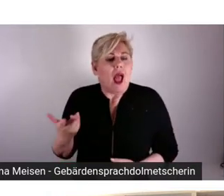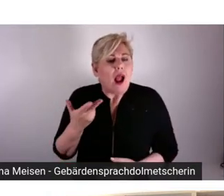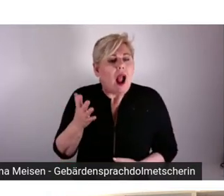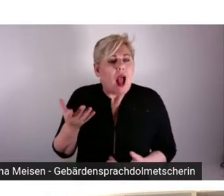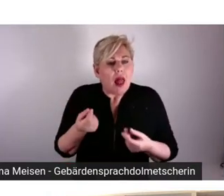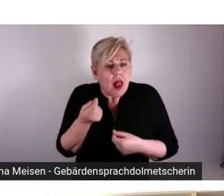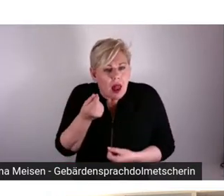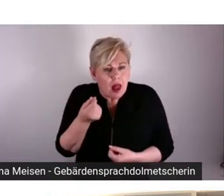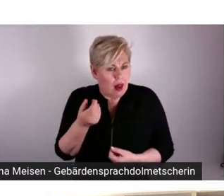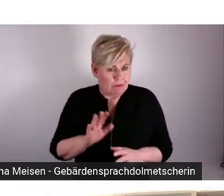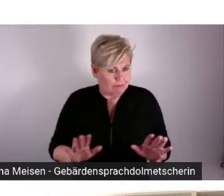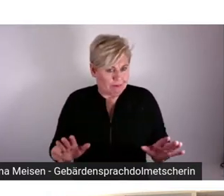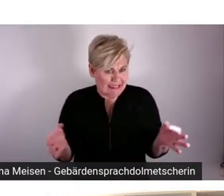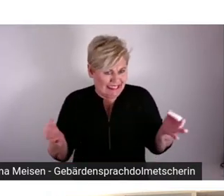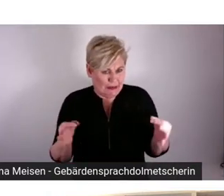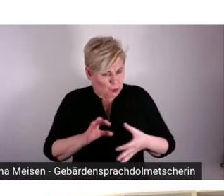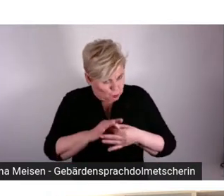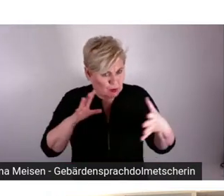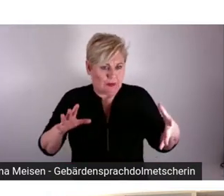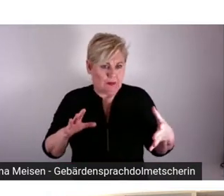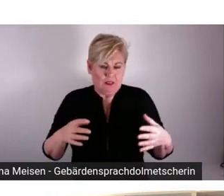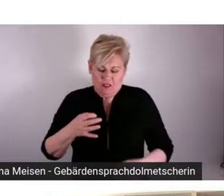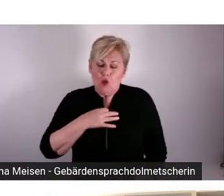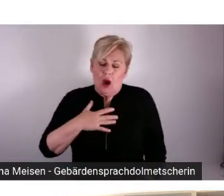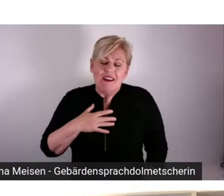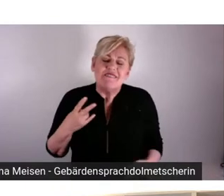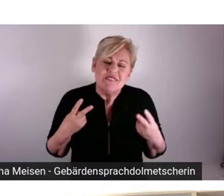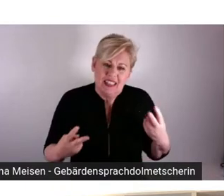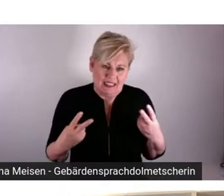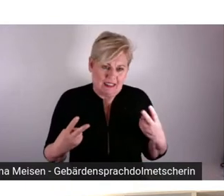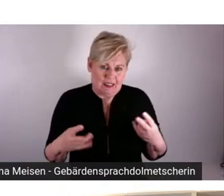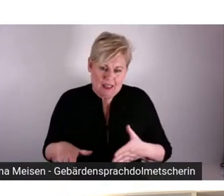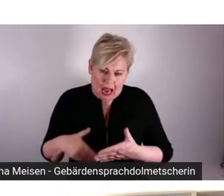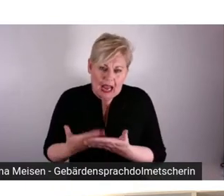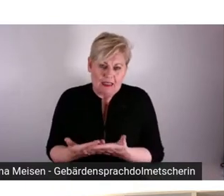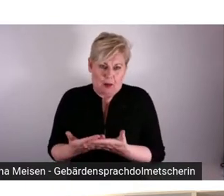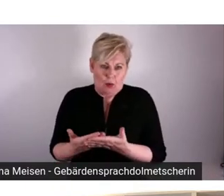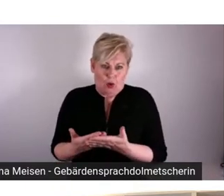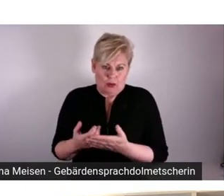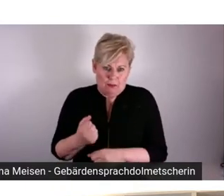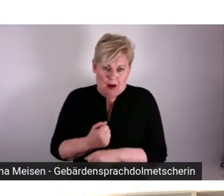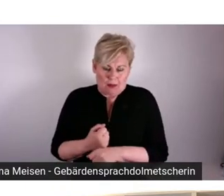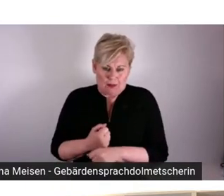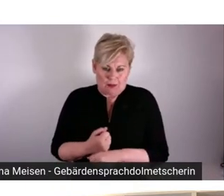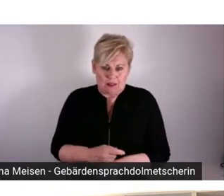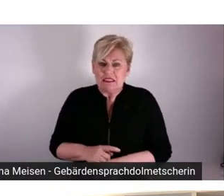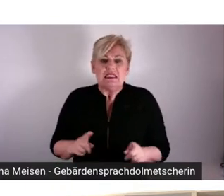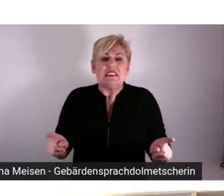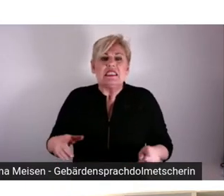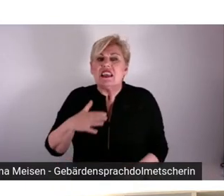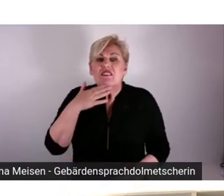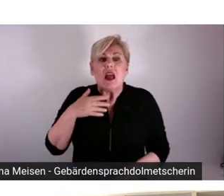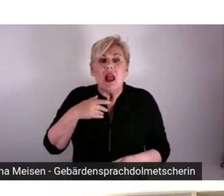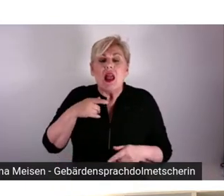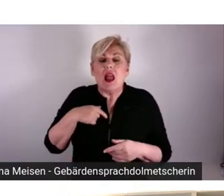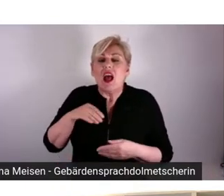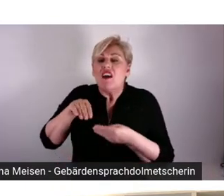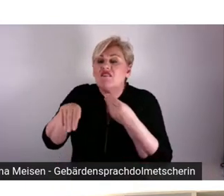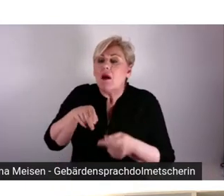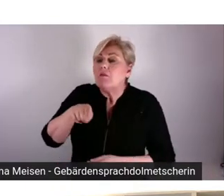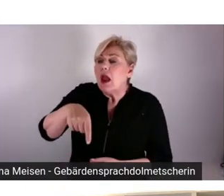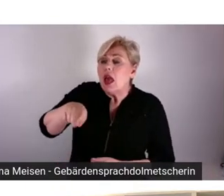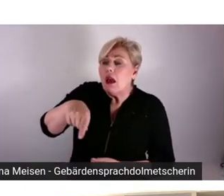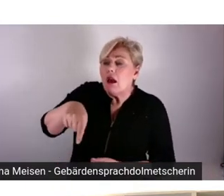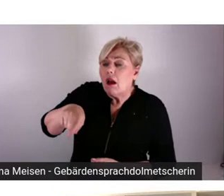der Eltern. Das ist ein ganz wichtiger Punkt für uns, eben diese Angebote auch zu machen und nicht so viel in die Familien zu delegieren, wo